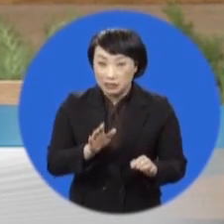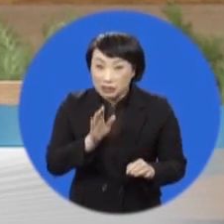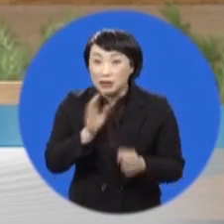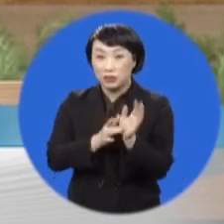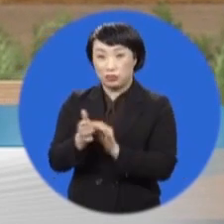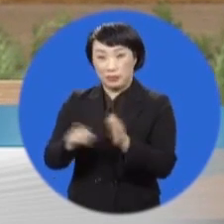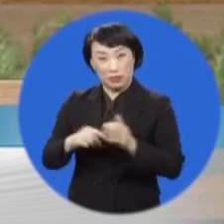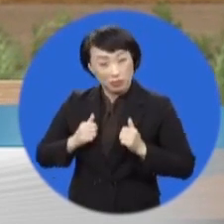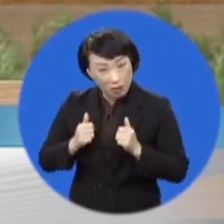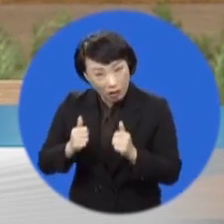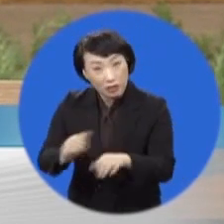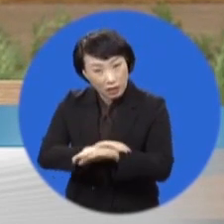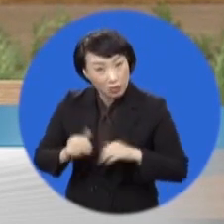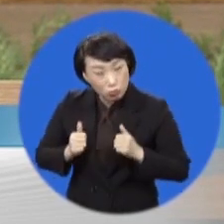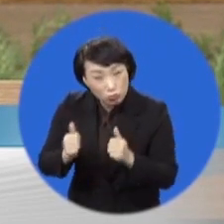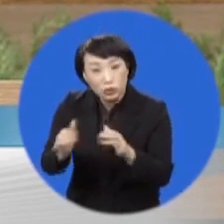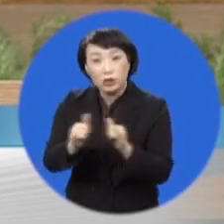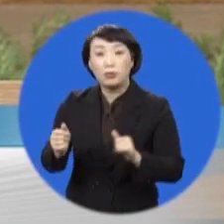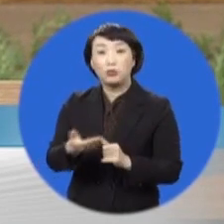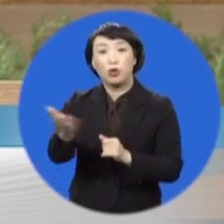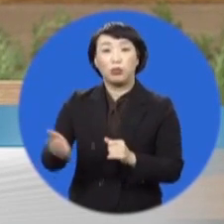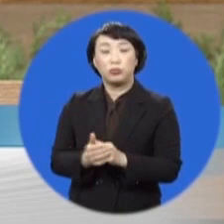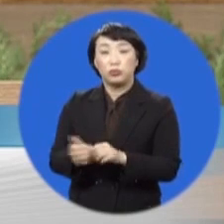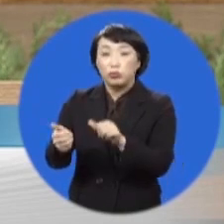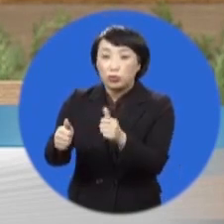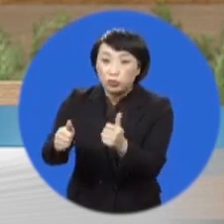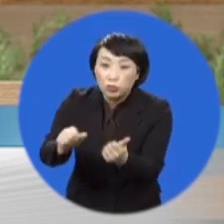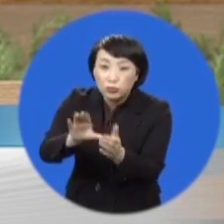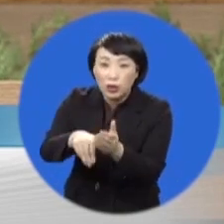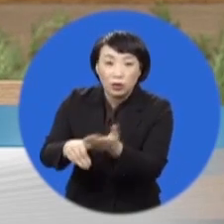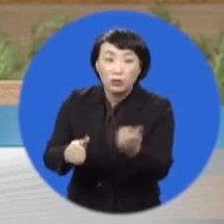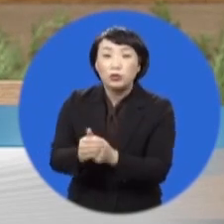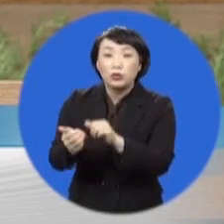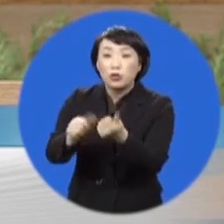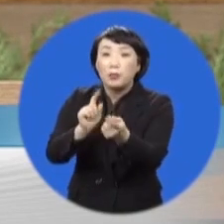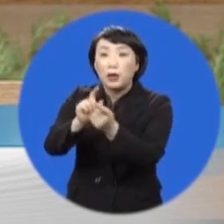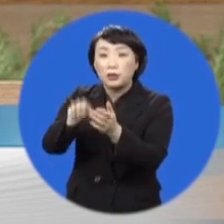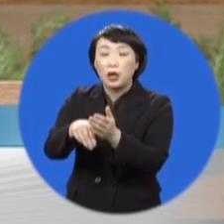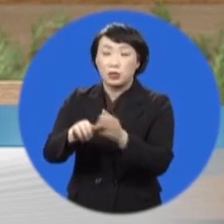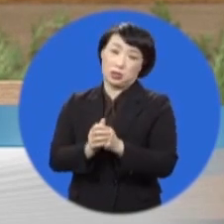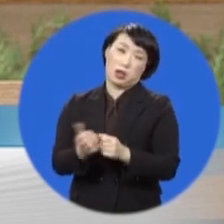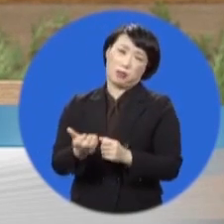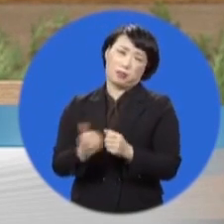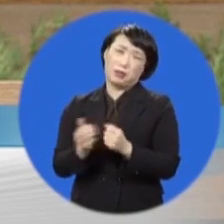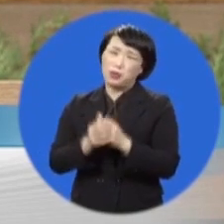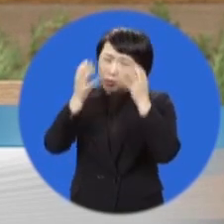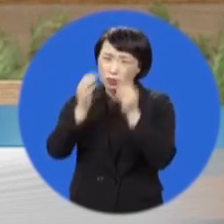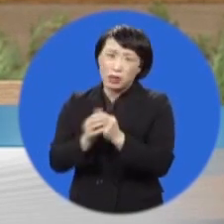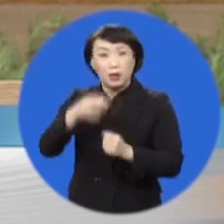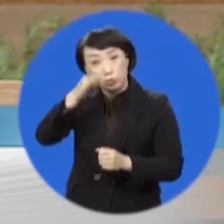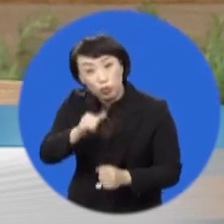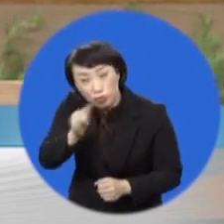예수 잘 믿는 담은 요 죽음이 올 때 물론 고통 때문에 힘들죠 않았겠지요